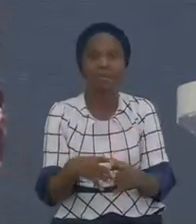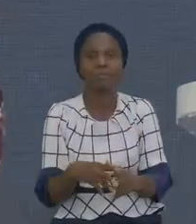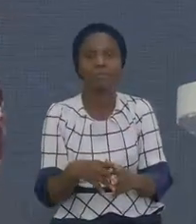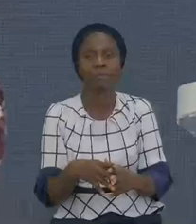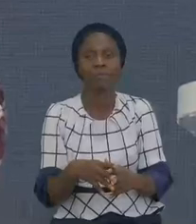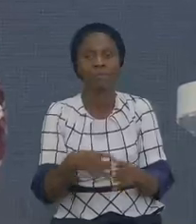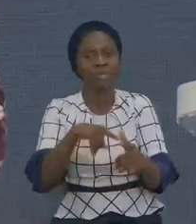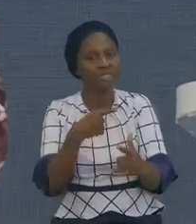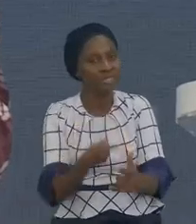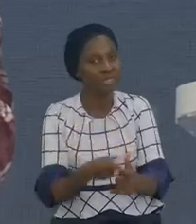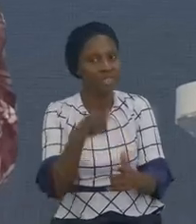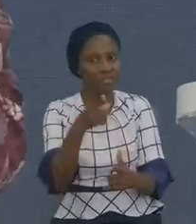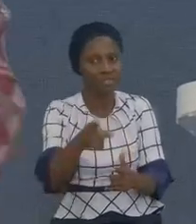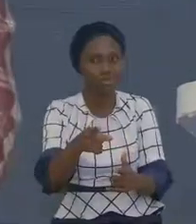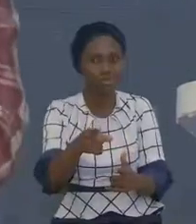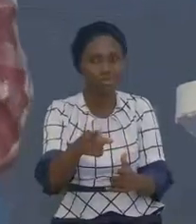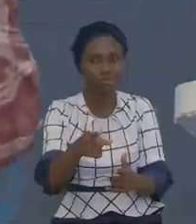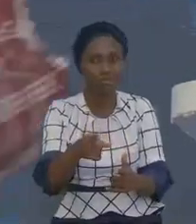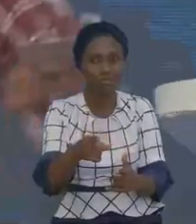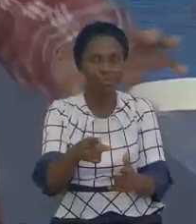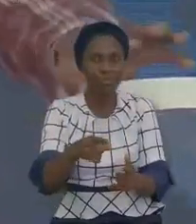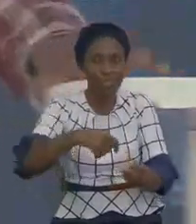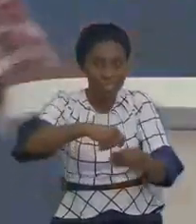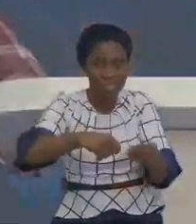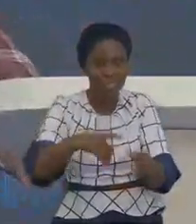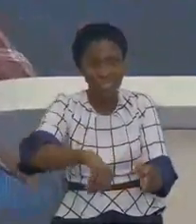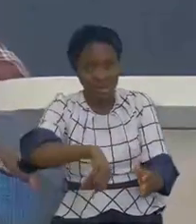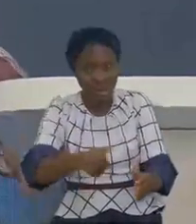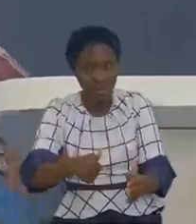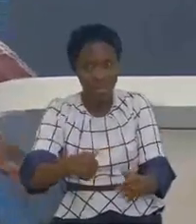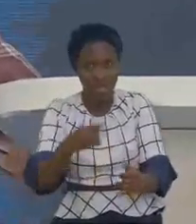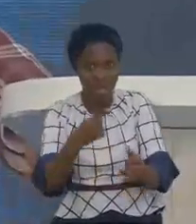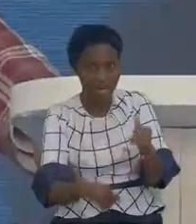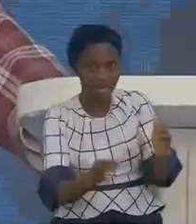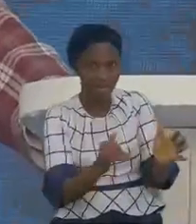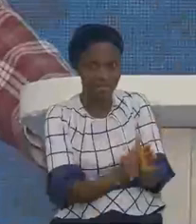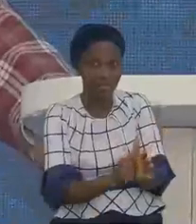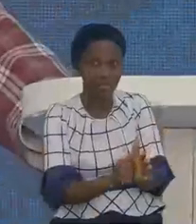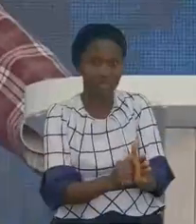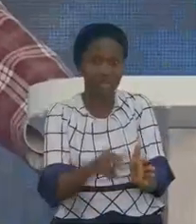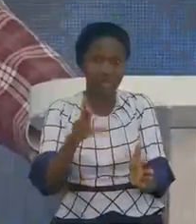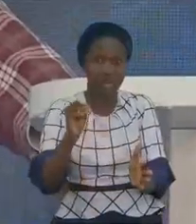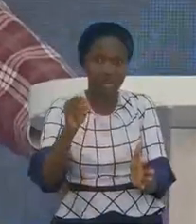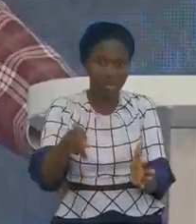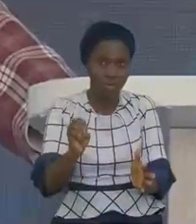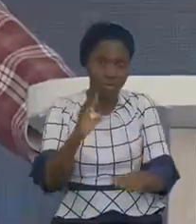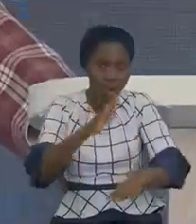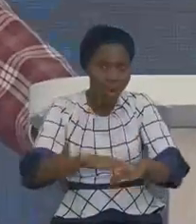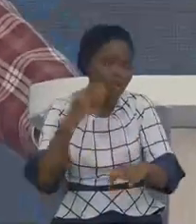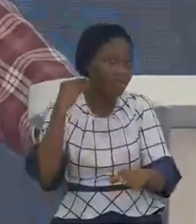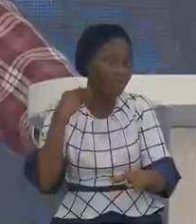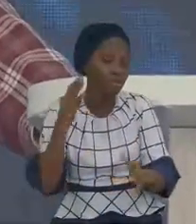Et vous attachez la corde au cou du cabri, du mouton. Et le mouton ne peut